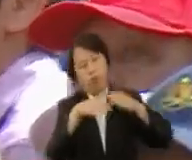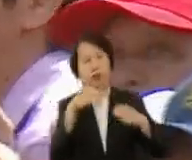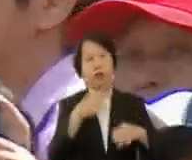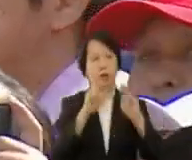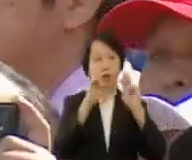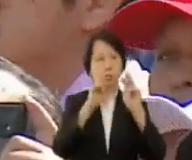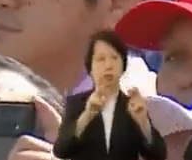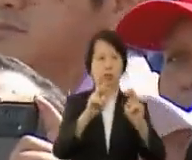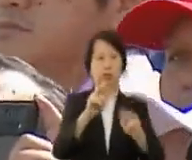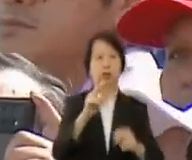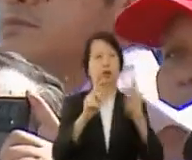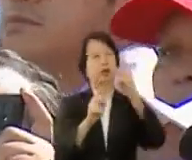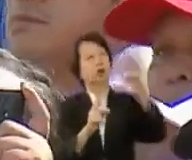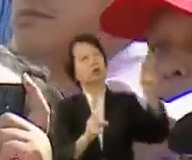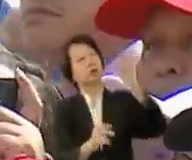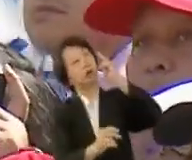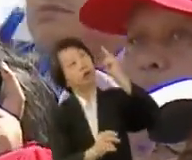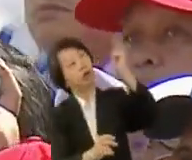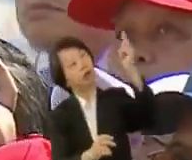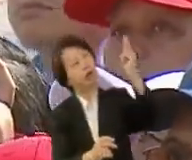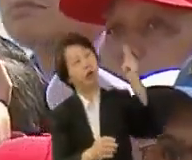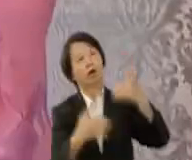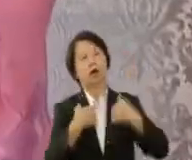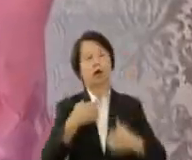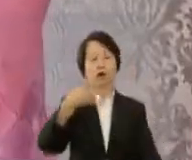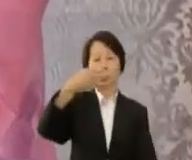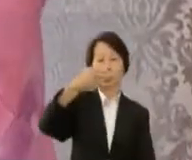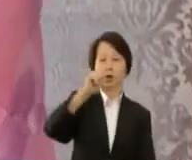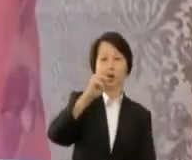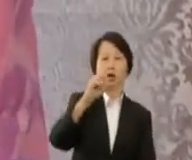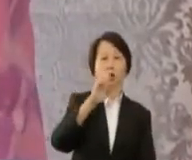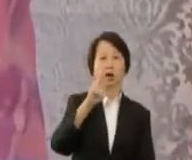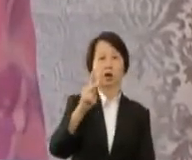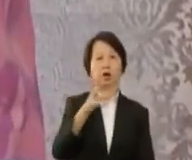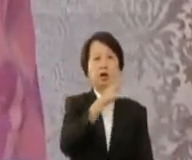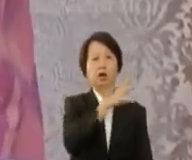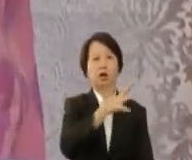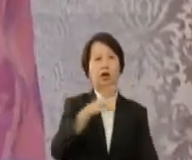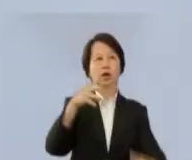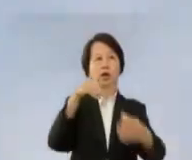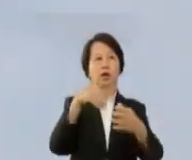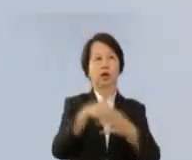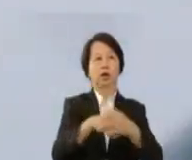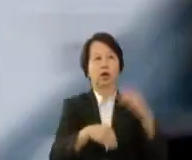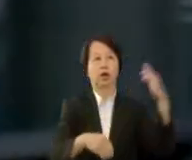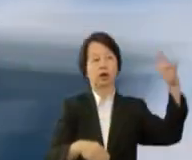kiri anda pesawat BAE Hawk dalam Right